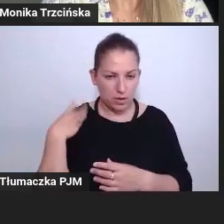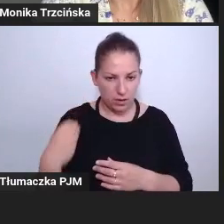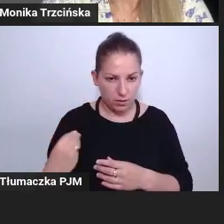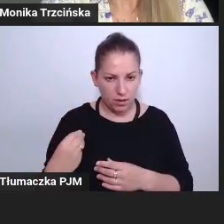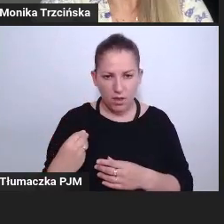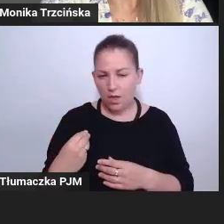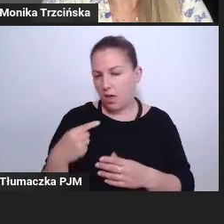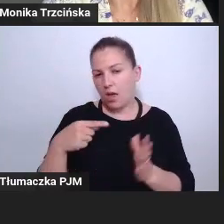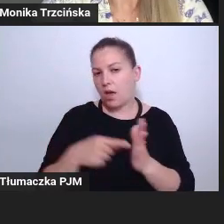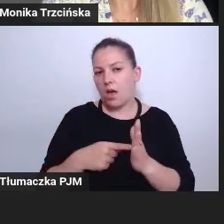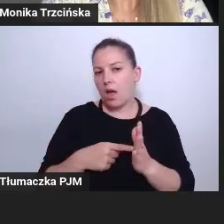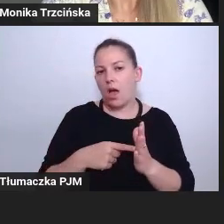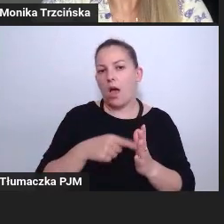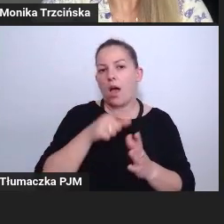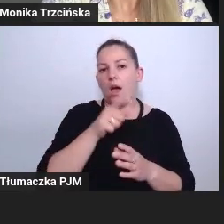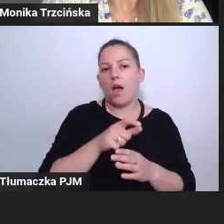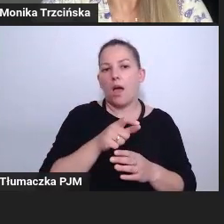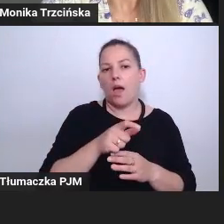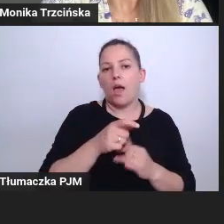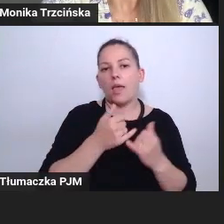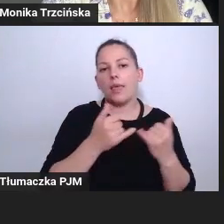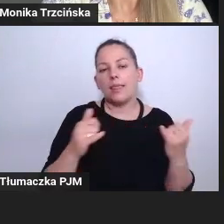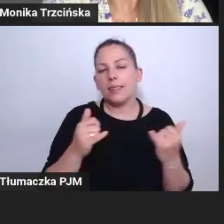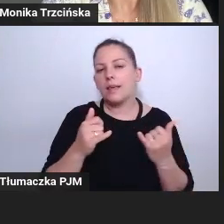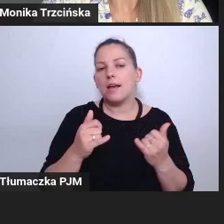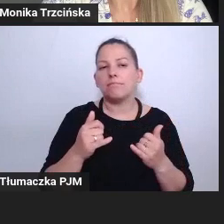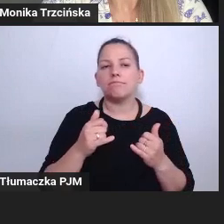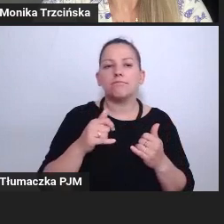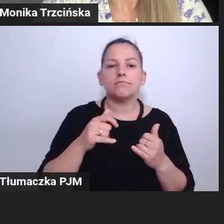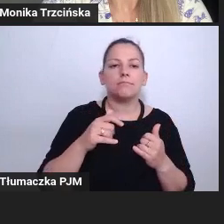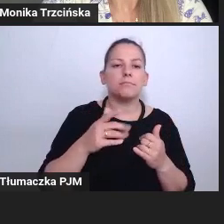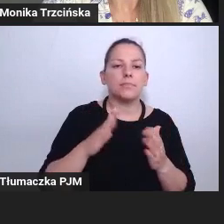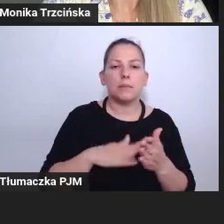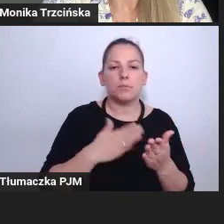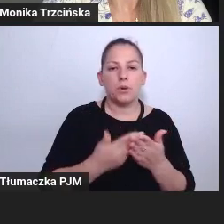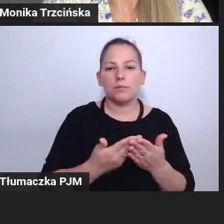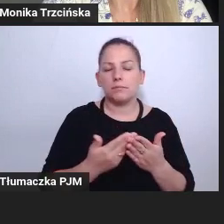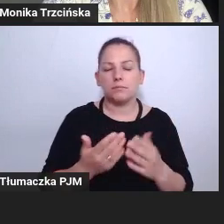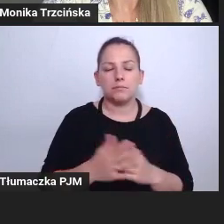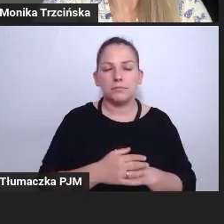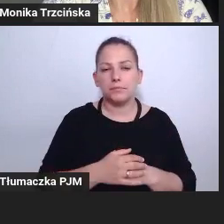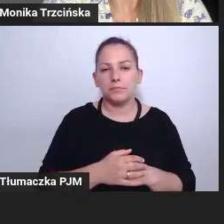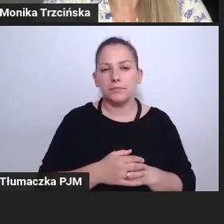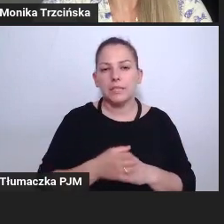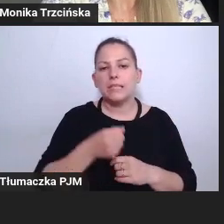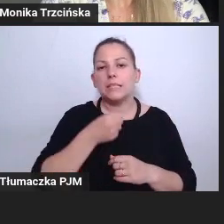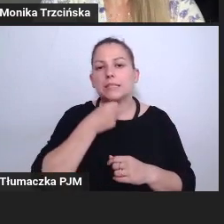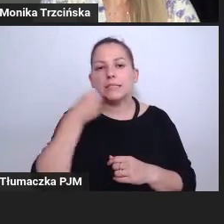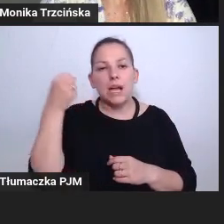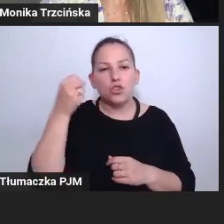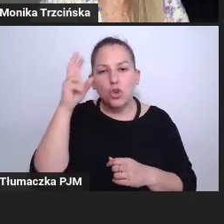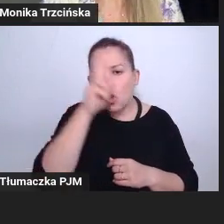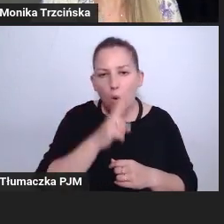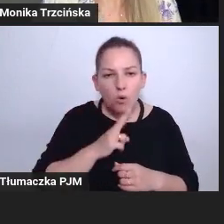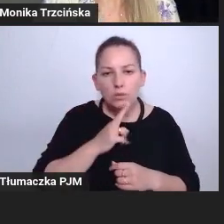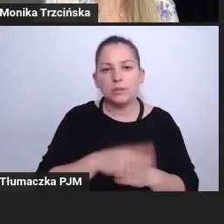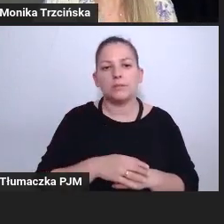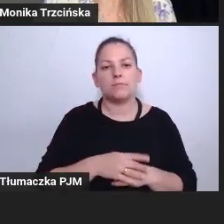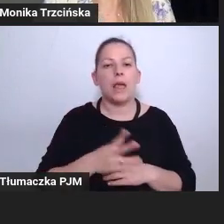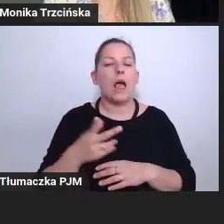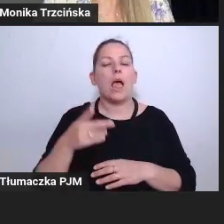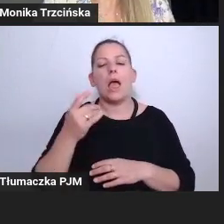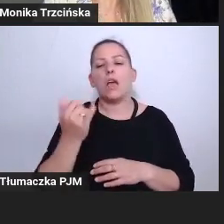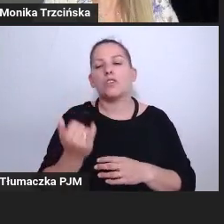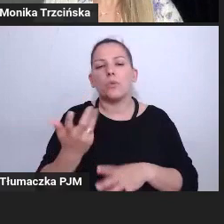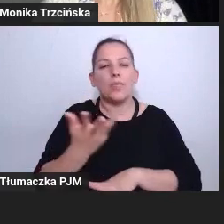nie dotyczy Tak. opieki nad różnymi innymi kategoriami, na przykład, no nie wiem, starszym rodzicem albo kimś